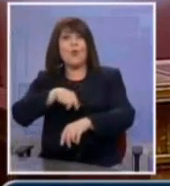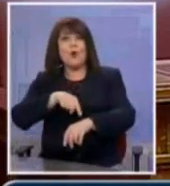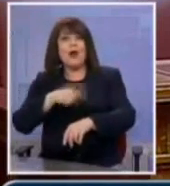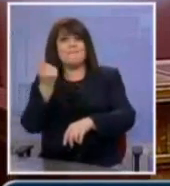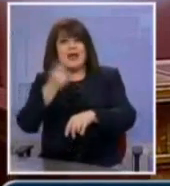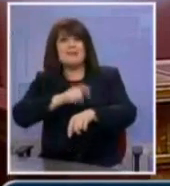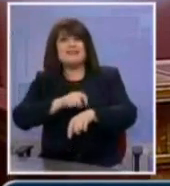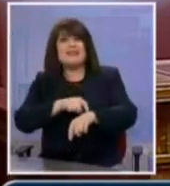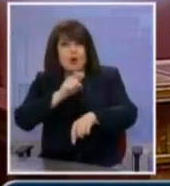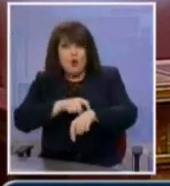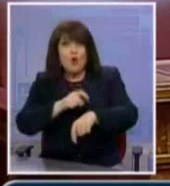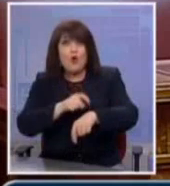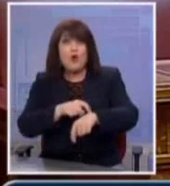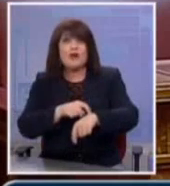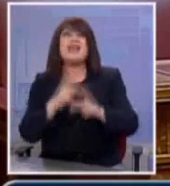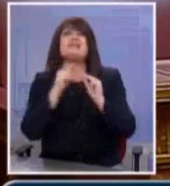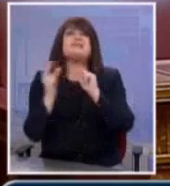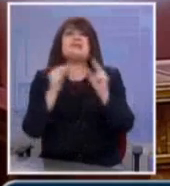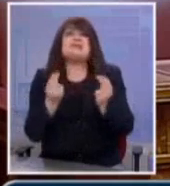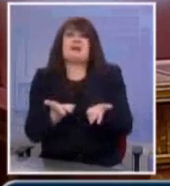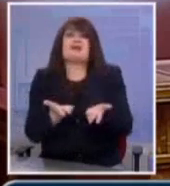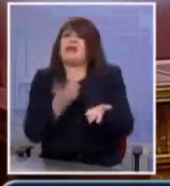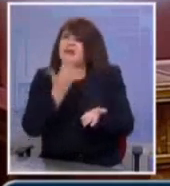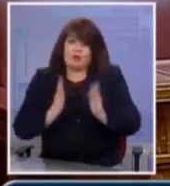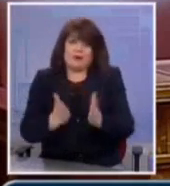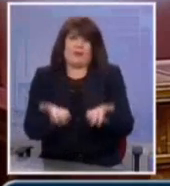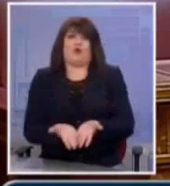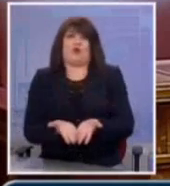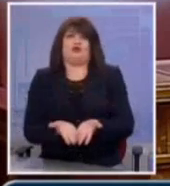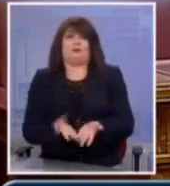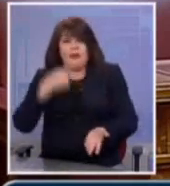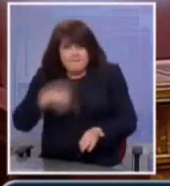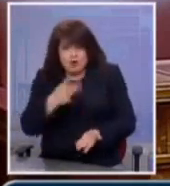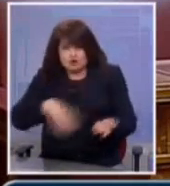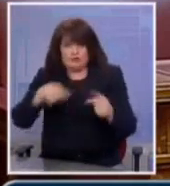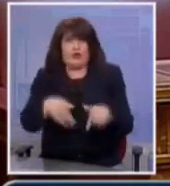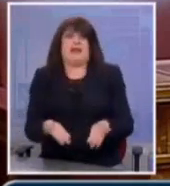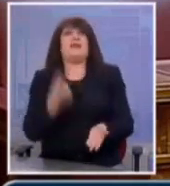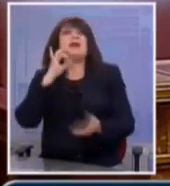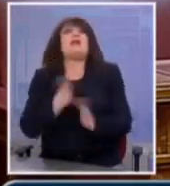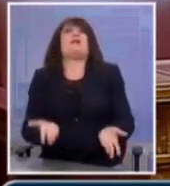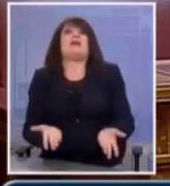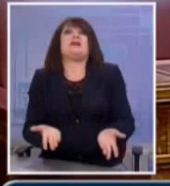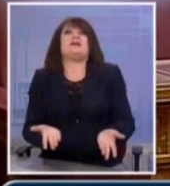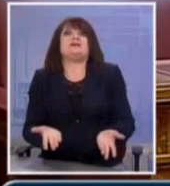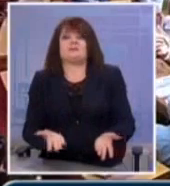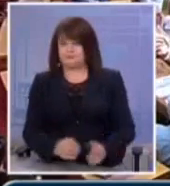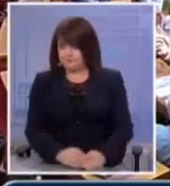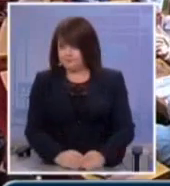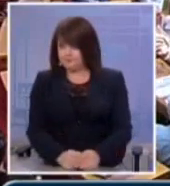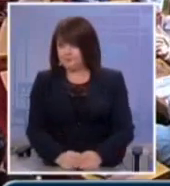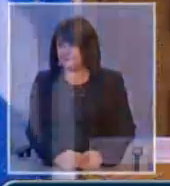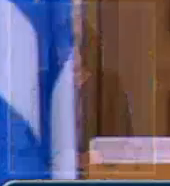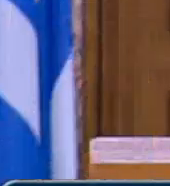1 ώρα και 20 λεπτά και συζητάμε για το πού θα βρει το λεφτά και όλο αυτό το πράγμα. Δεν μπορεί να συνεχιστεί. Είναι προσβολή για το κοινοβούλιο, δεν το καταλαβαίνετε. Κύριε Χαϊκάλη, συμφωνώ με